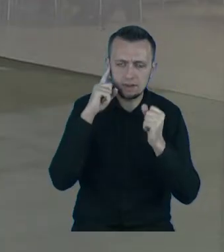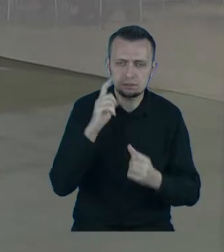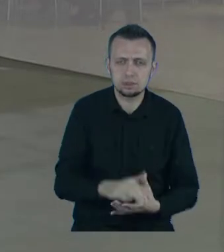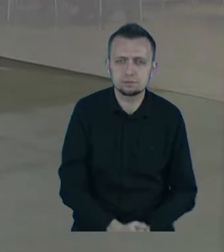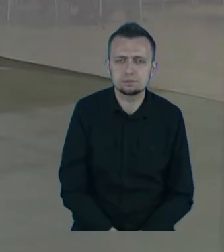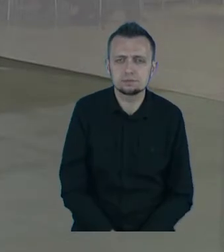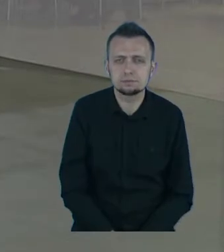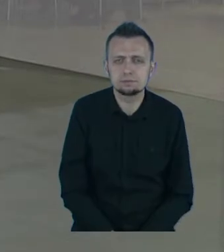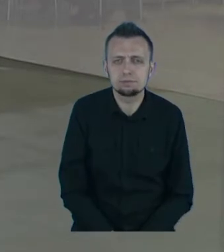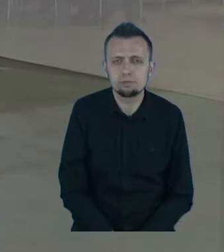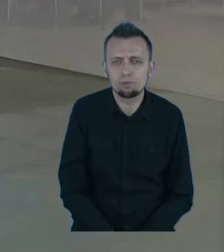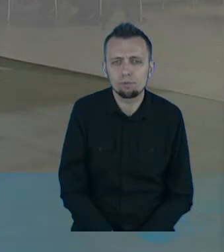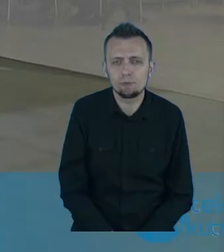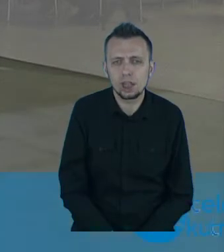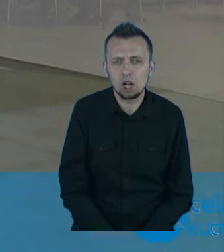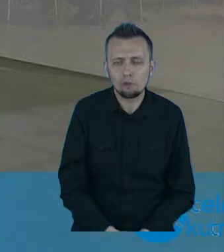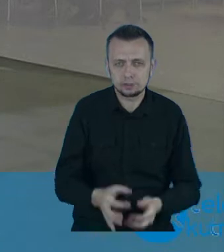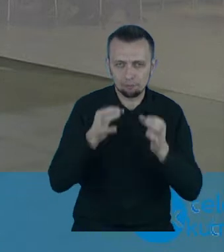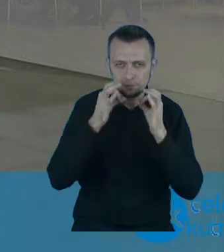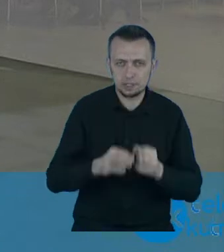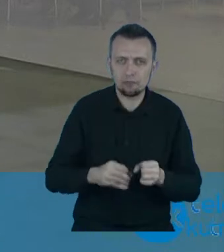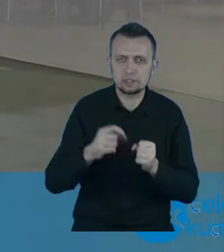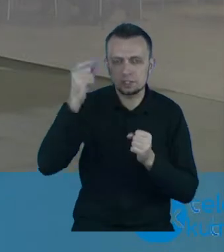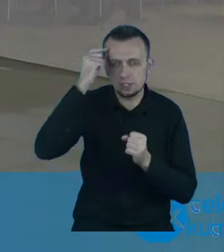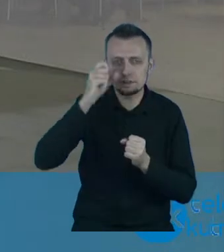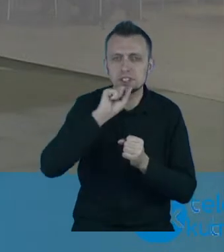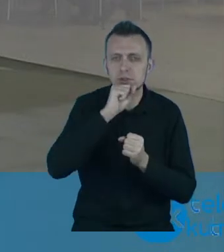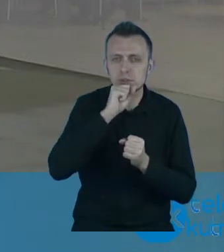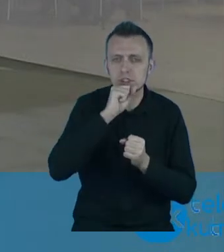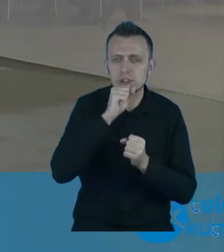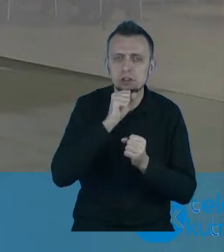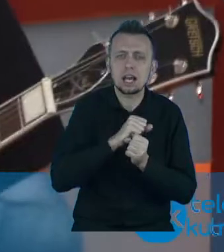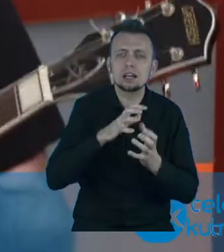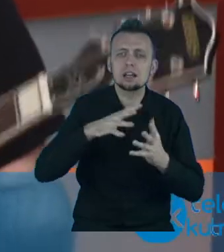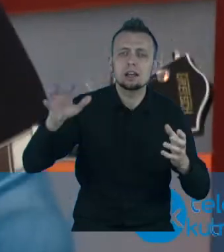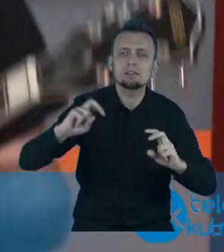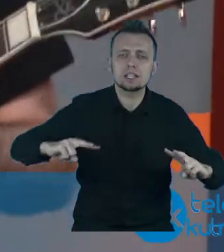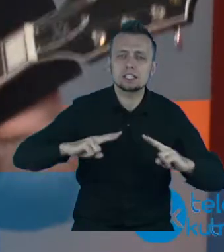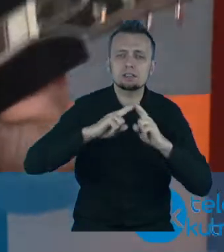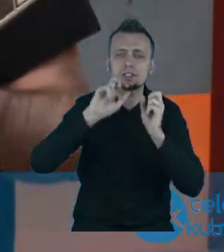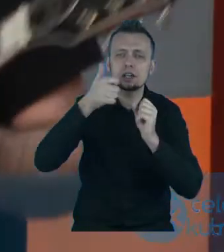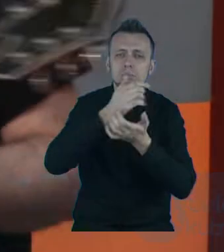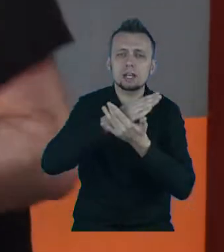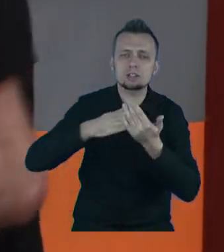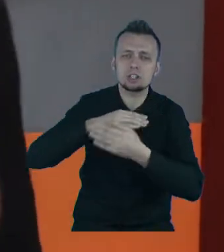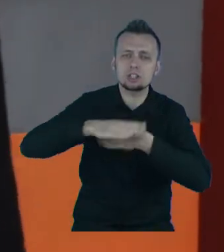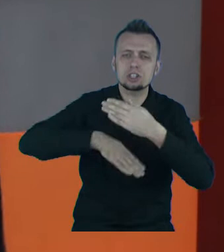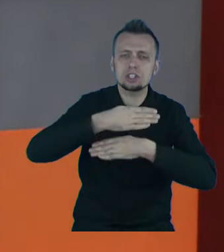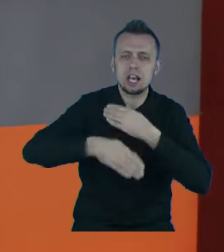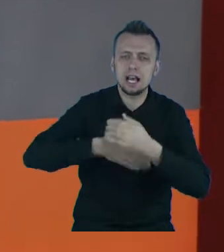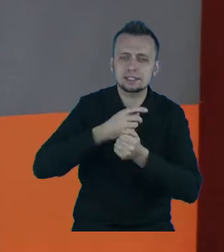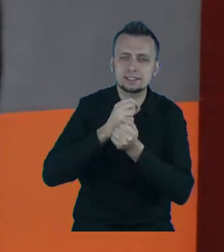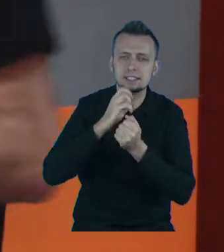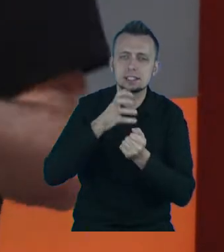Dziś w Centrum Seniora odbywa się wielki finał pierwszej edycji akcji Ocieplamy psią budę. Na czym